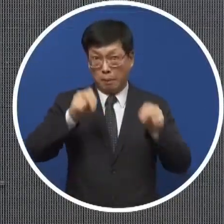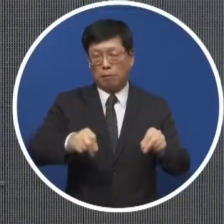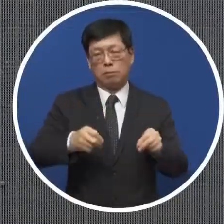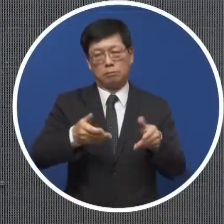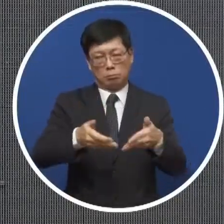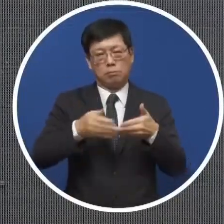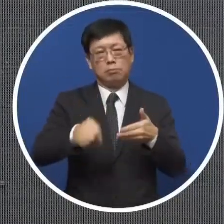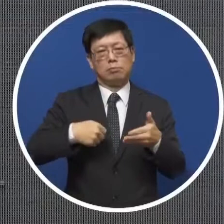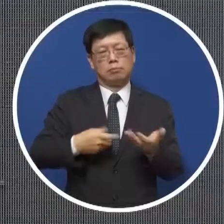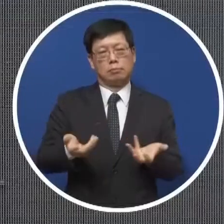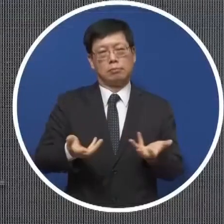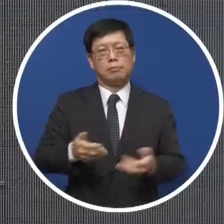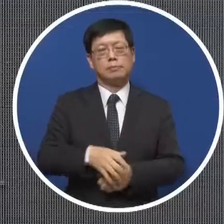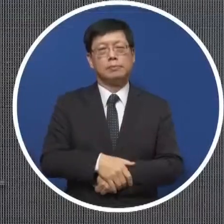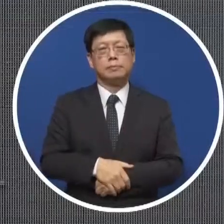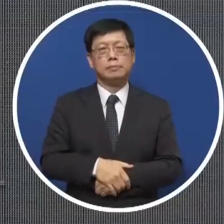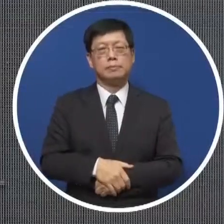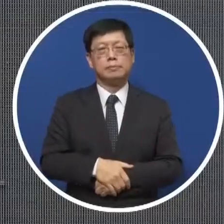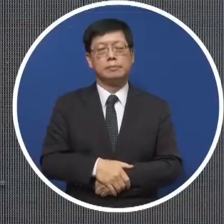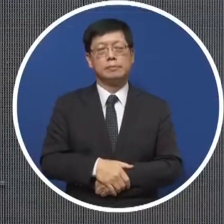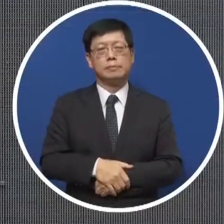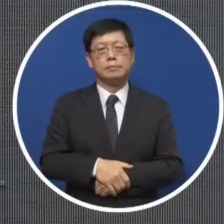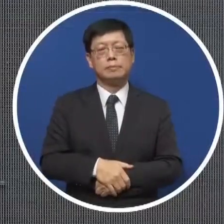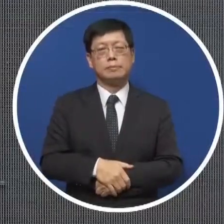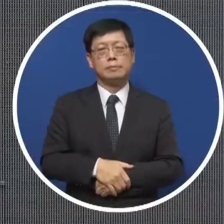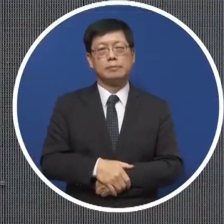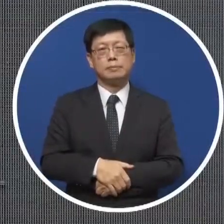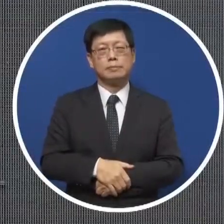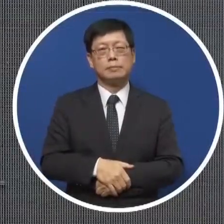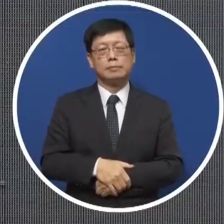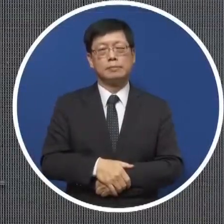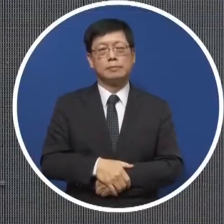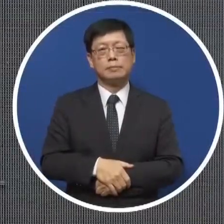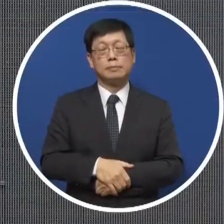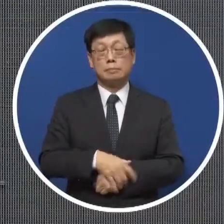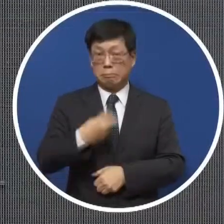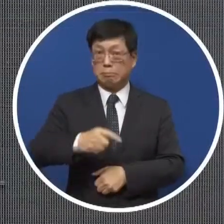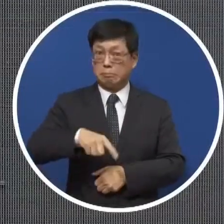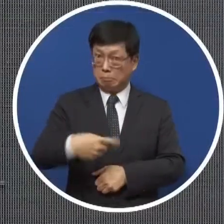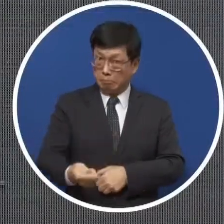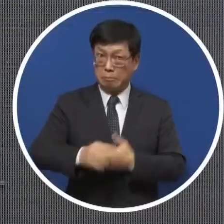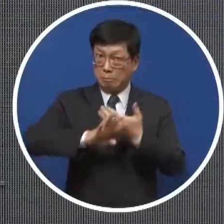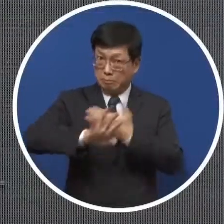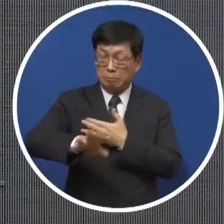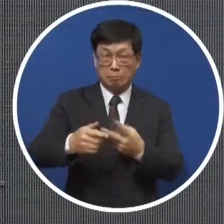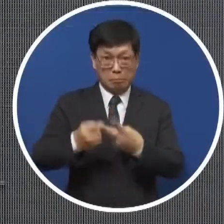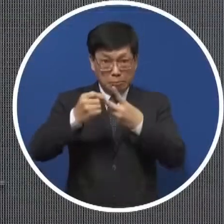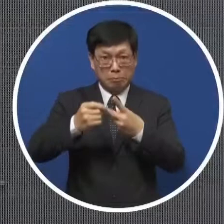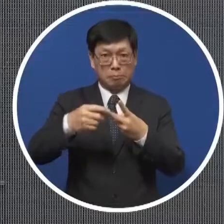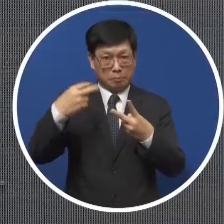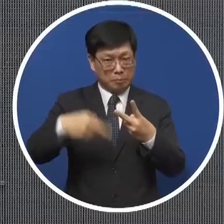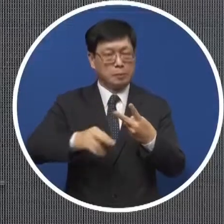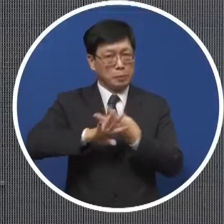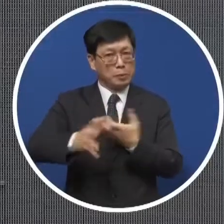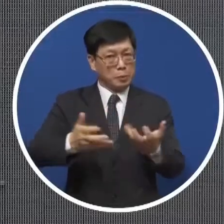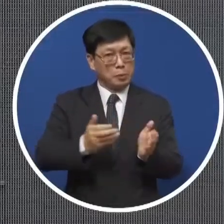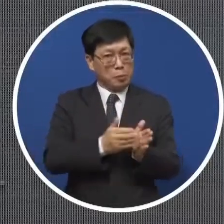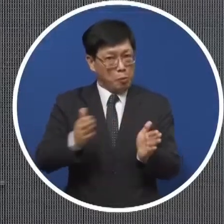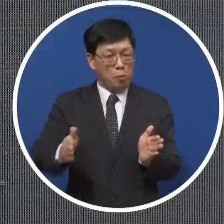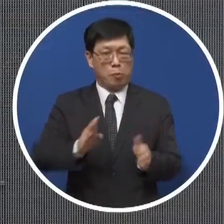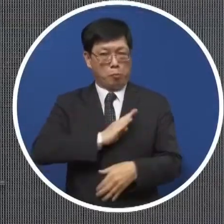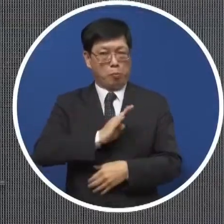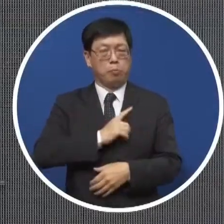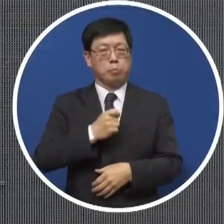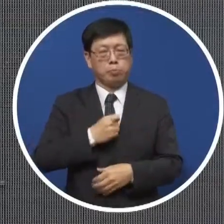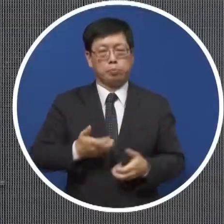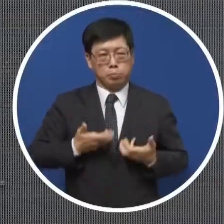的关键工作。当然我们还要推进到下个阶段，下个阶段还有